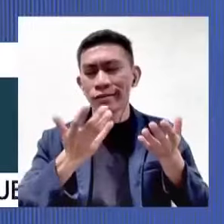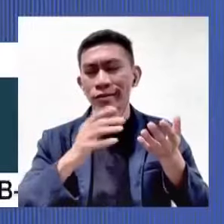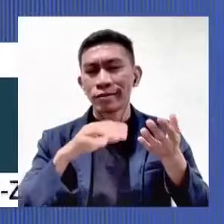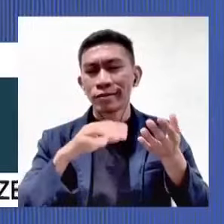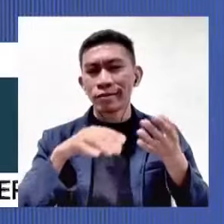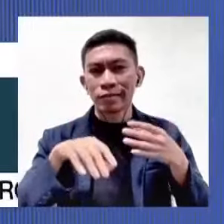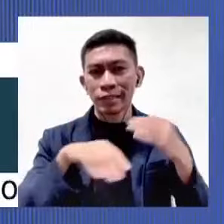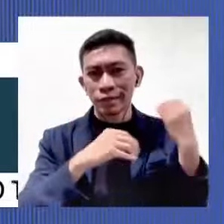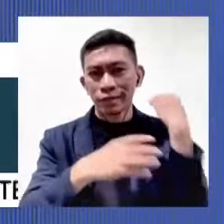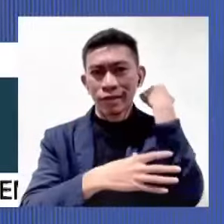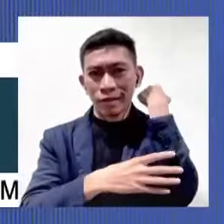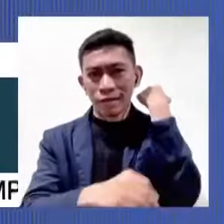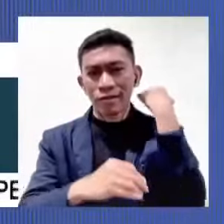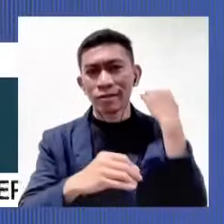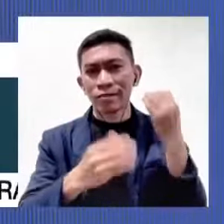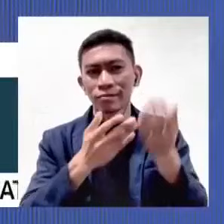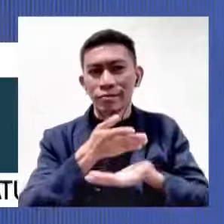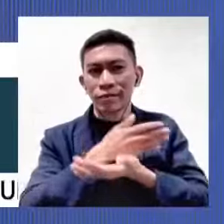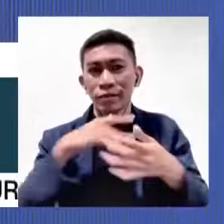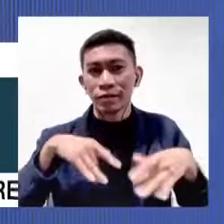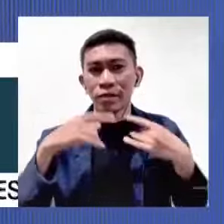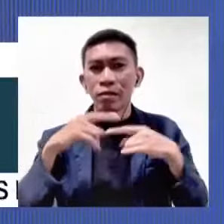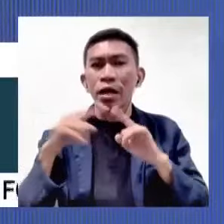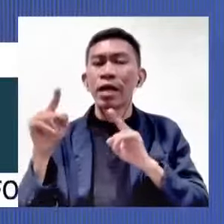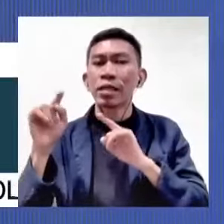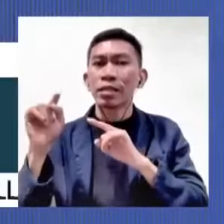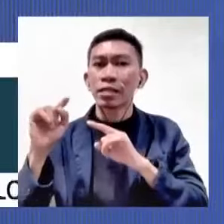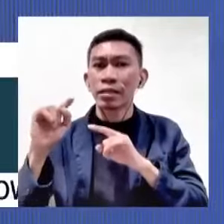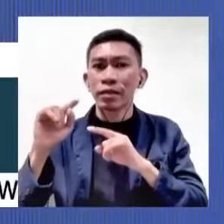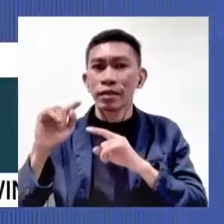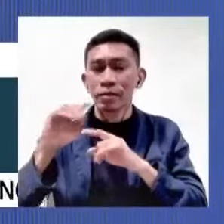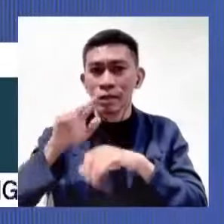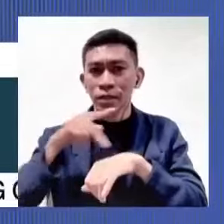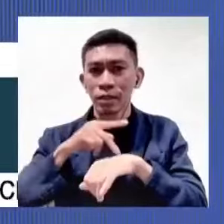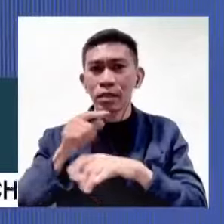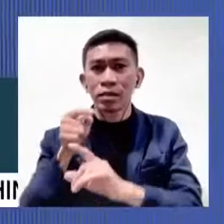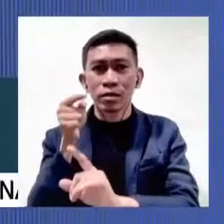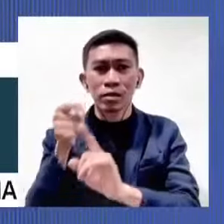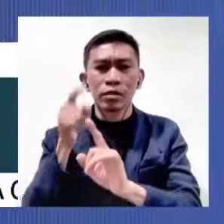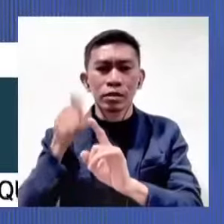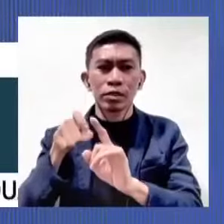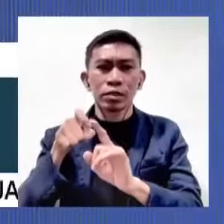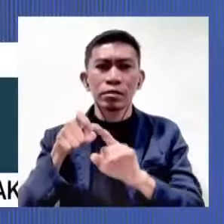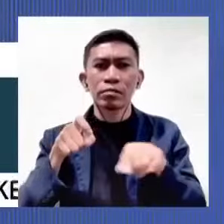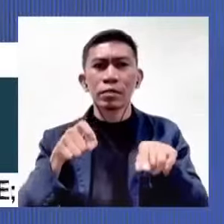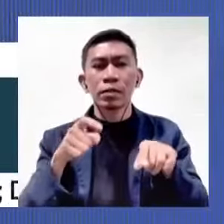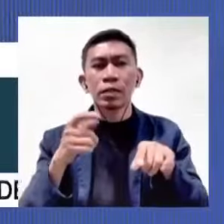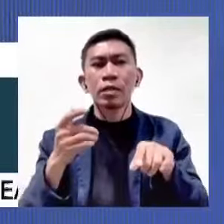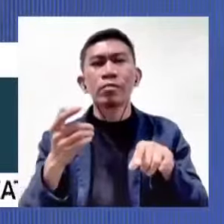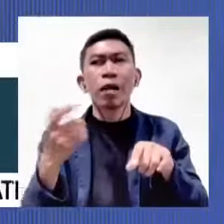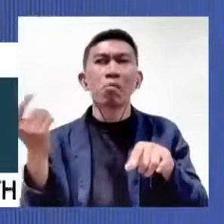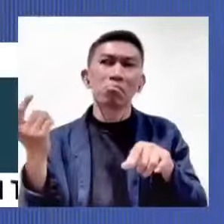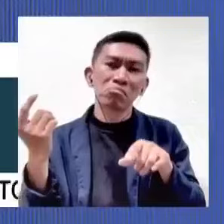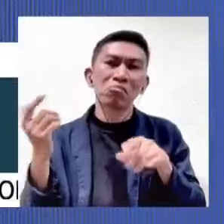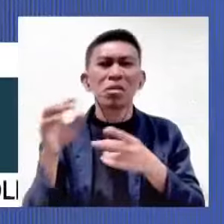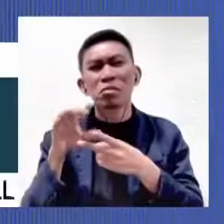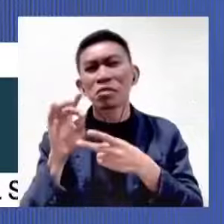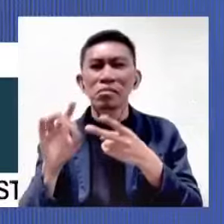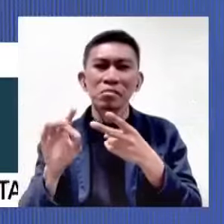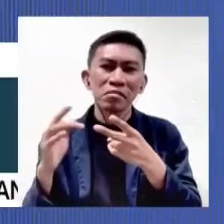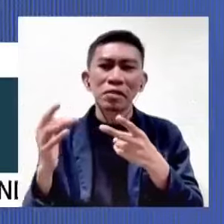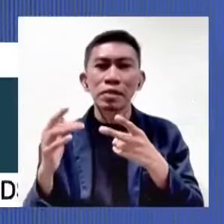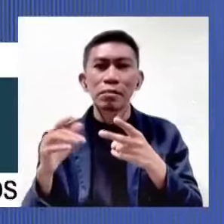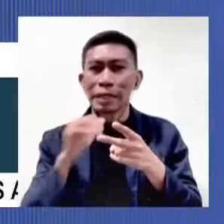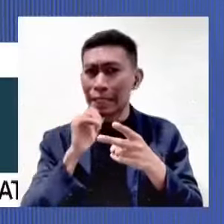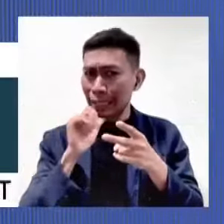Pilipinas, nais natin itong maging isang alternatibo na lamang dahil mas marami ang pagkakataon